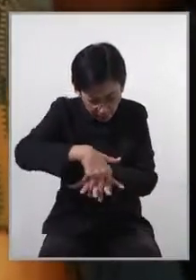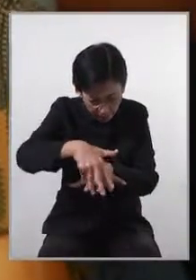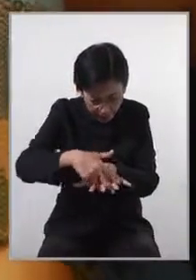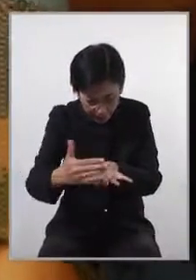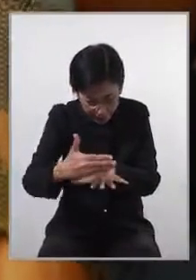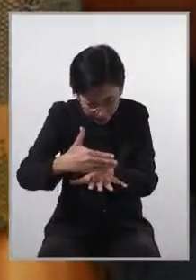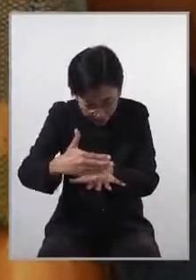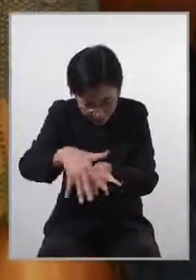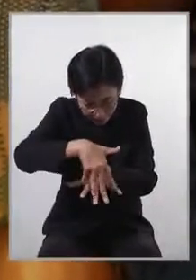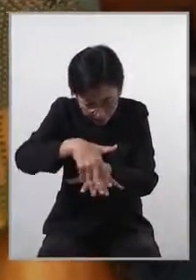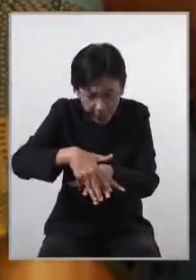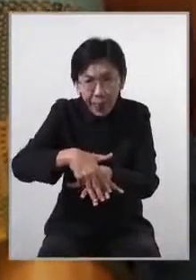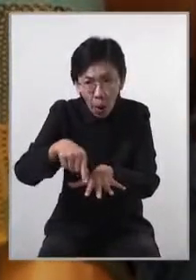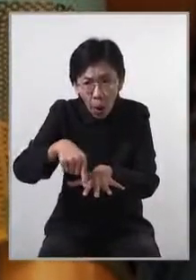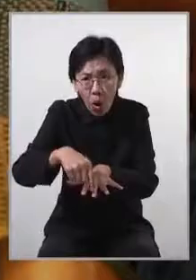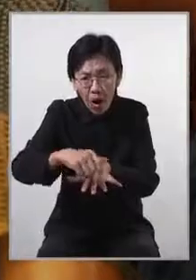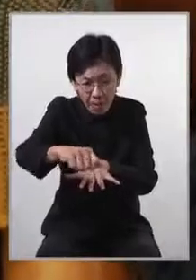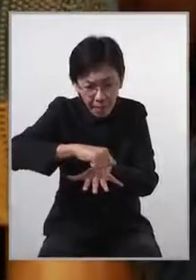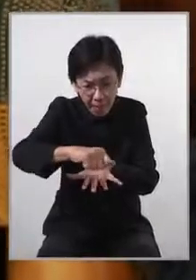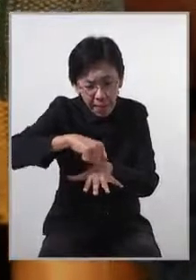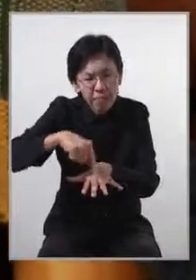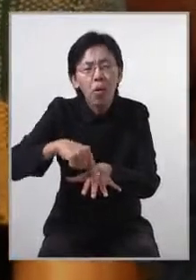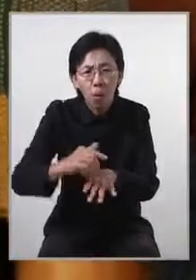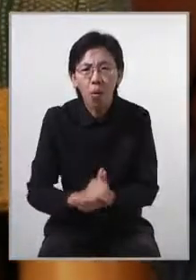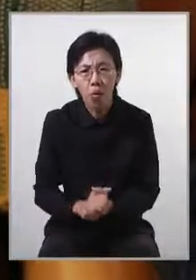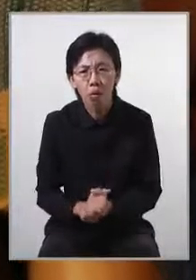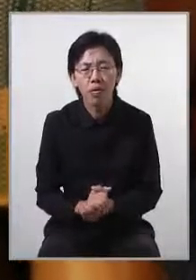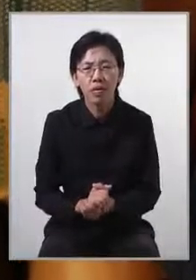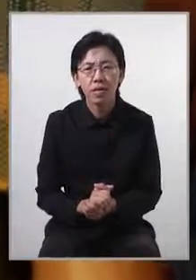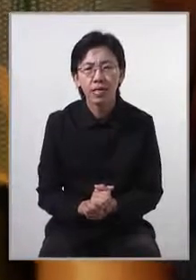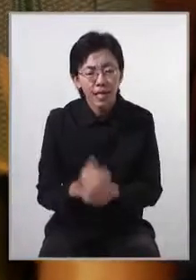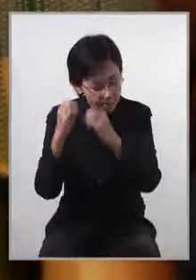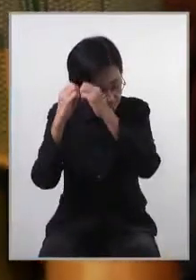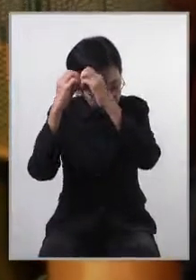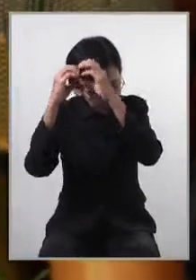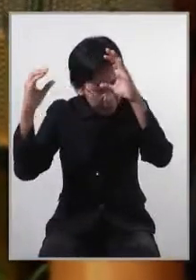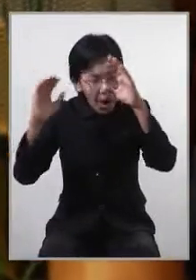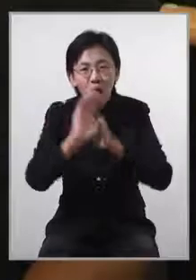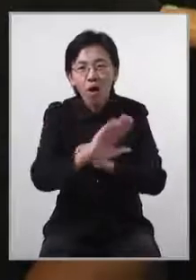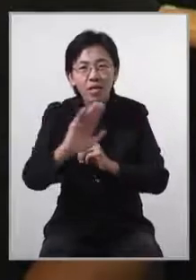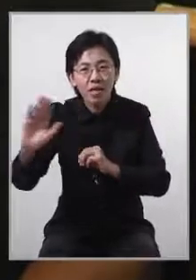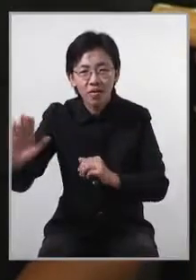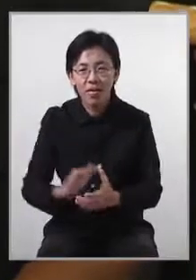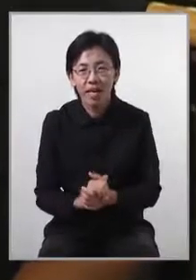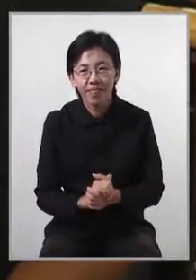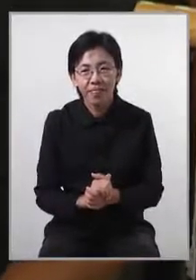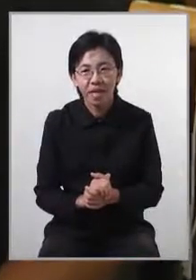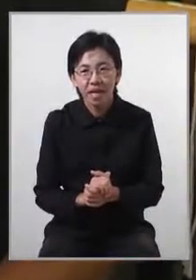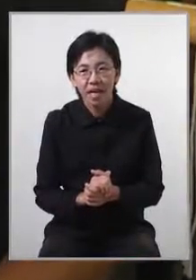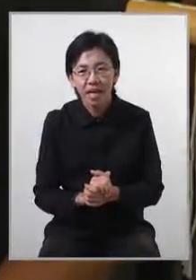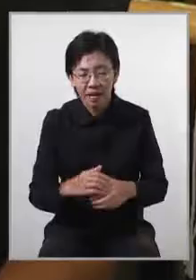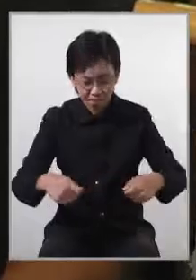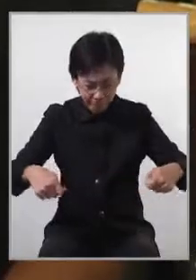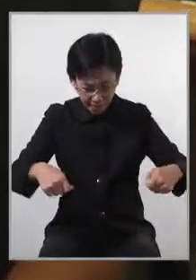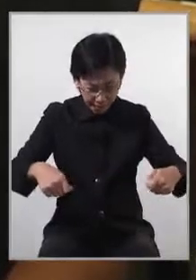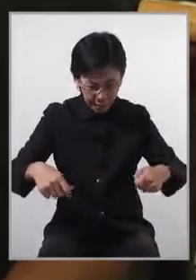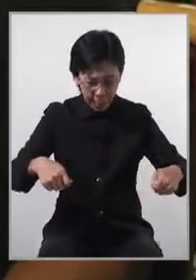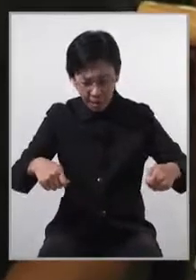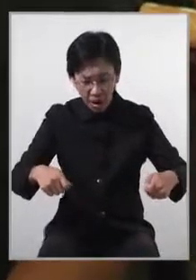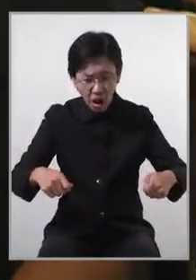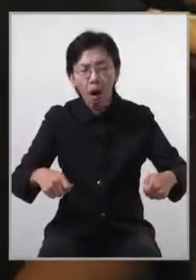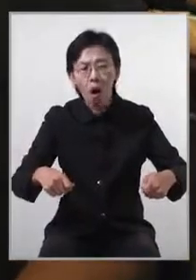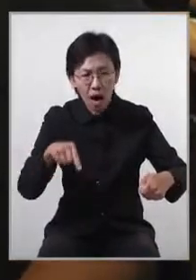กิดความจินตนาการเขาจะปรับเส้นได้ให้มันตึงมันหย่อนแล้วเกิดลว